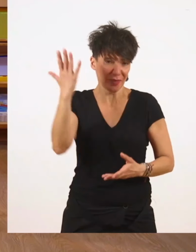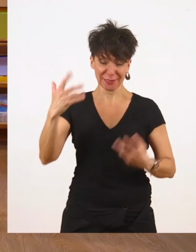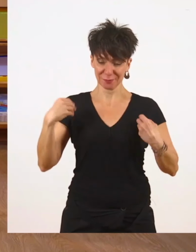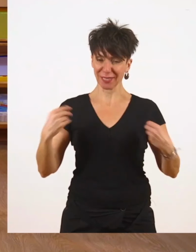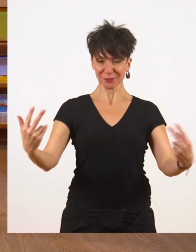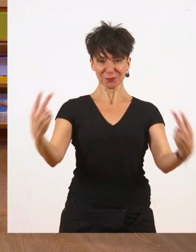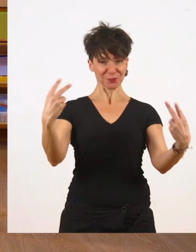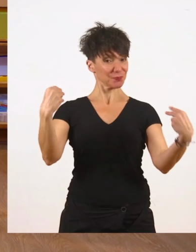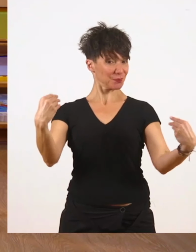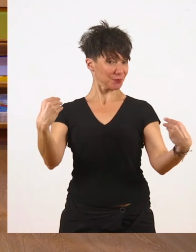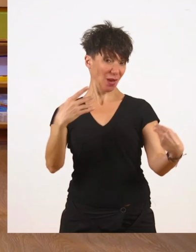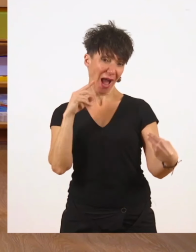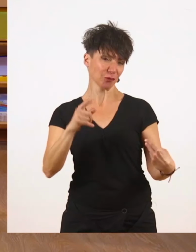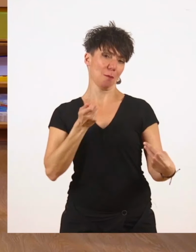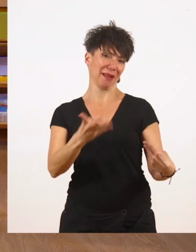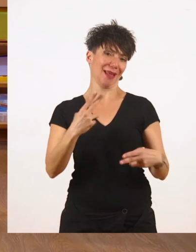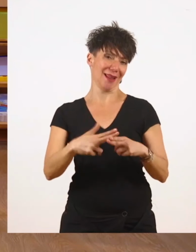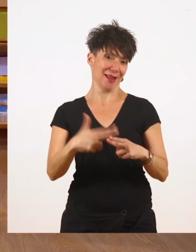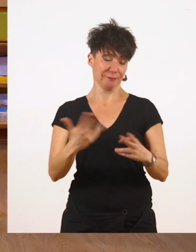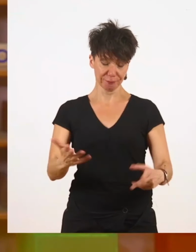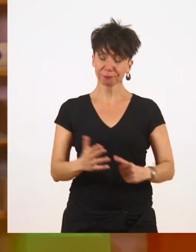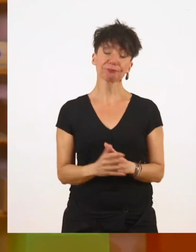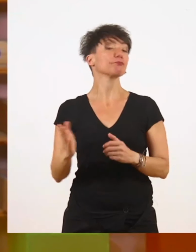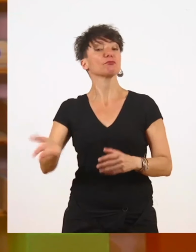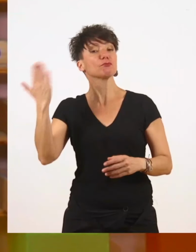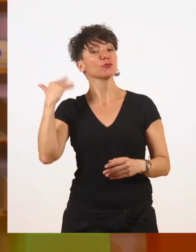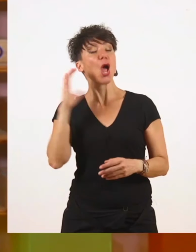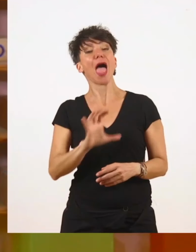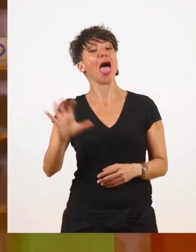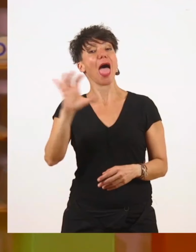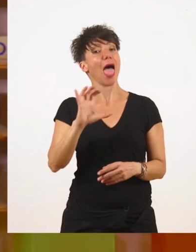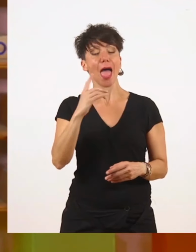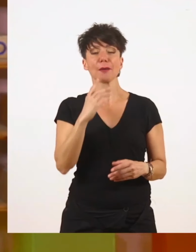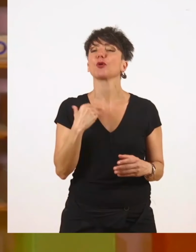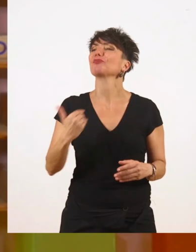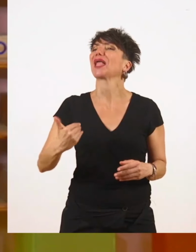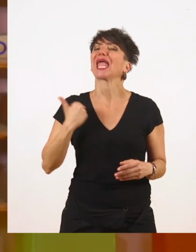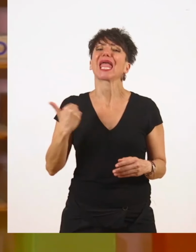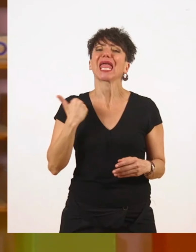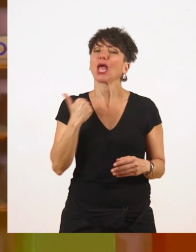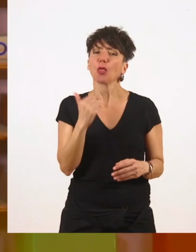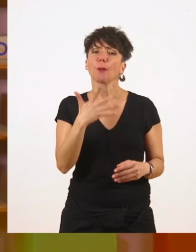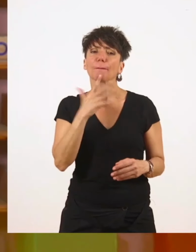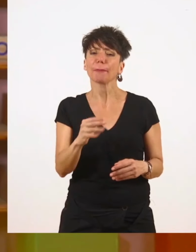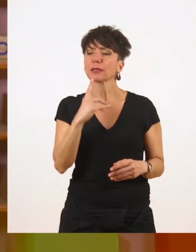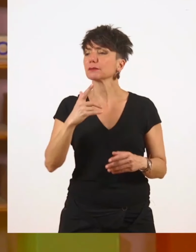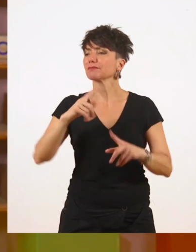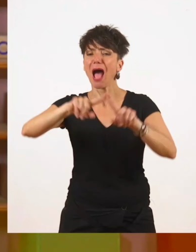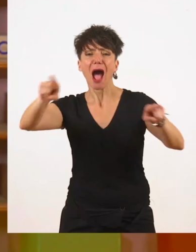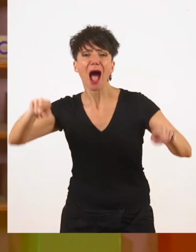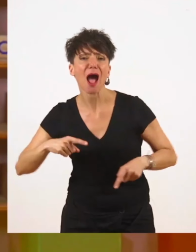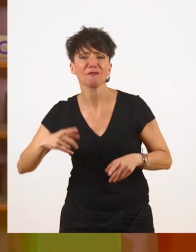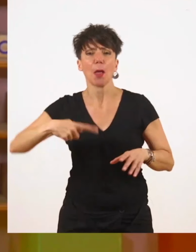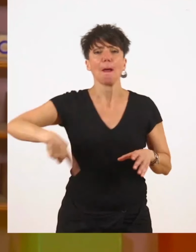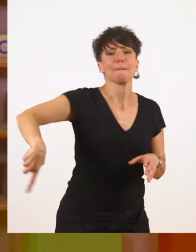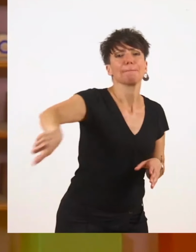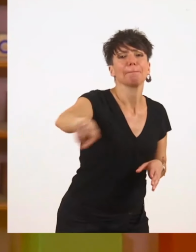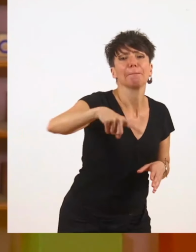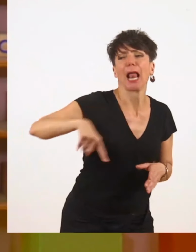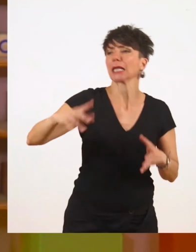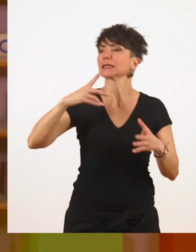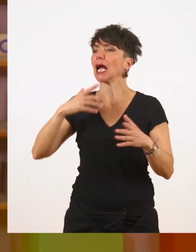Επίσης, στην εποχή του Σέξπιρ, οι ηθοποιοί έπαιζαν κυρίως σε προσωρινούς χώρους. Αυλές, πλατείες, ίσως στο